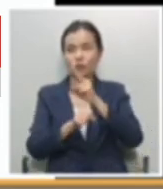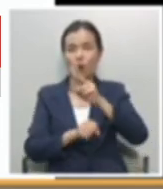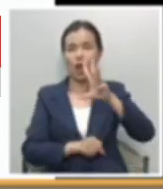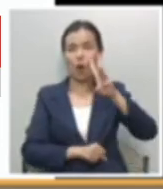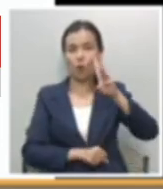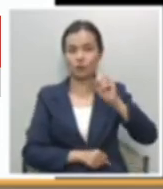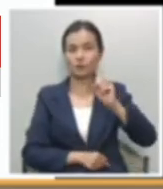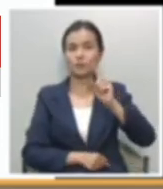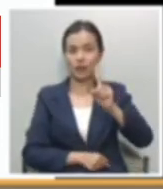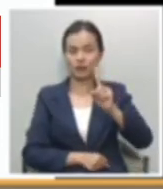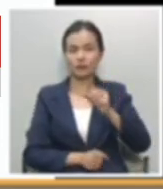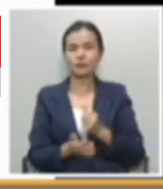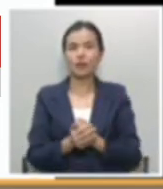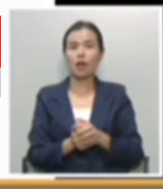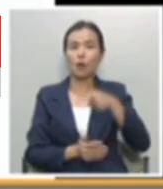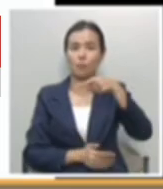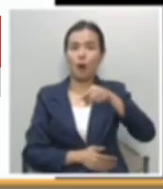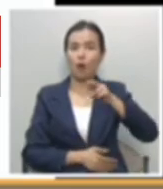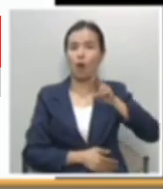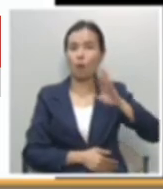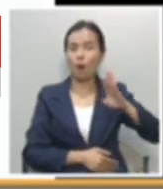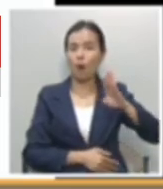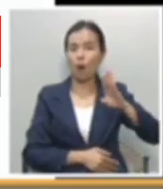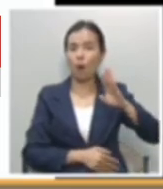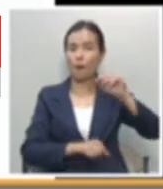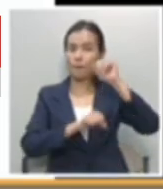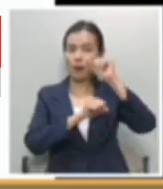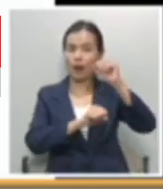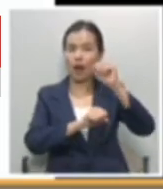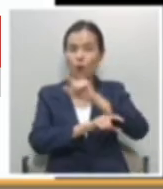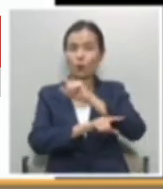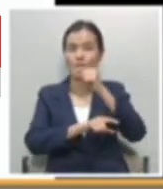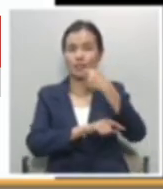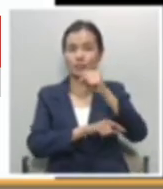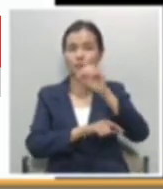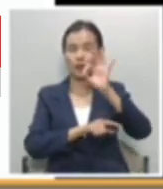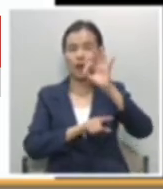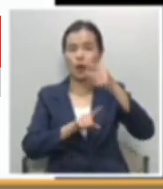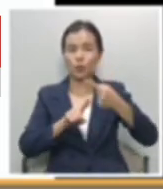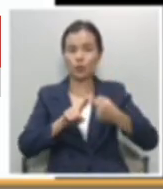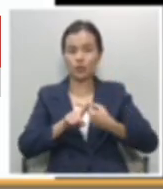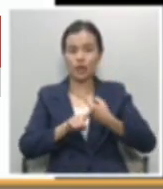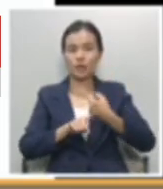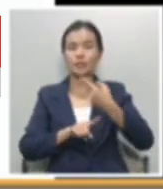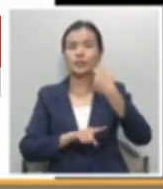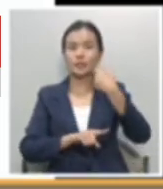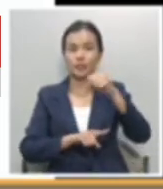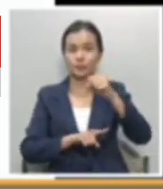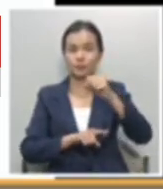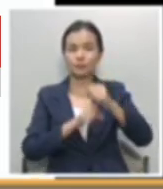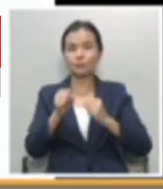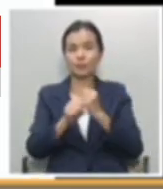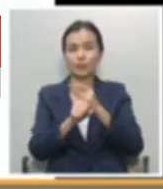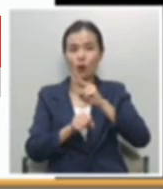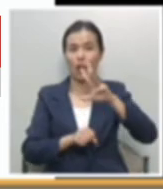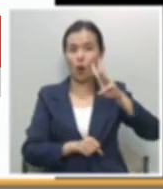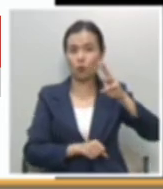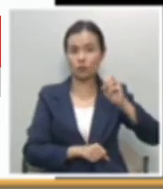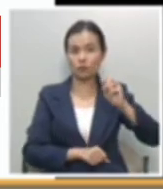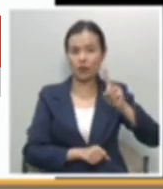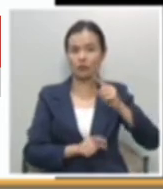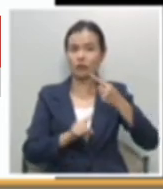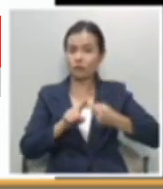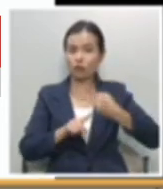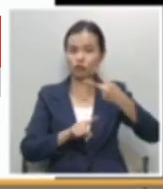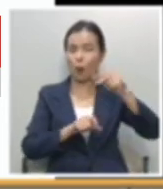2561พ.ร.บ.นี้ออกเมื่อวันที่19เมษายน2561 2เดือนต่อมาครับออกประก